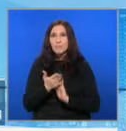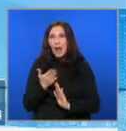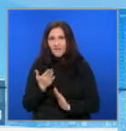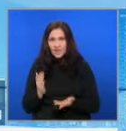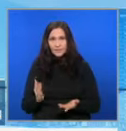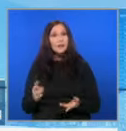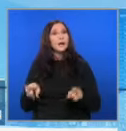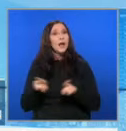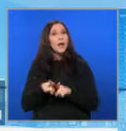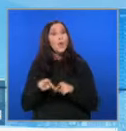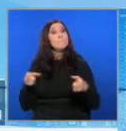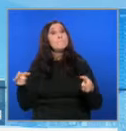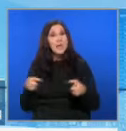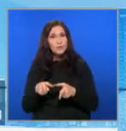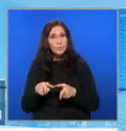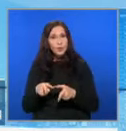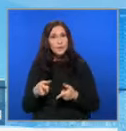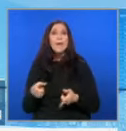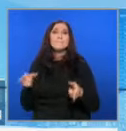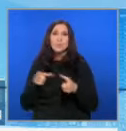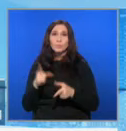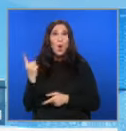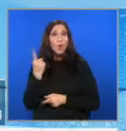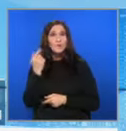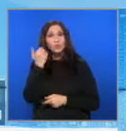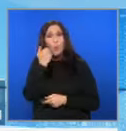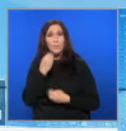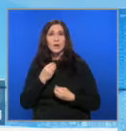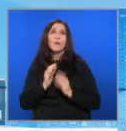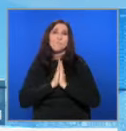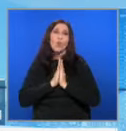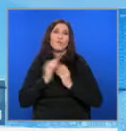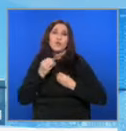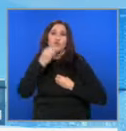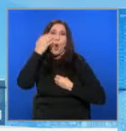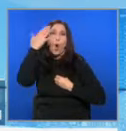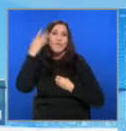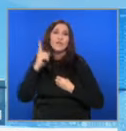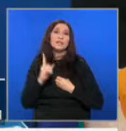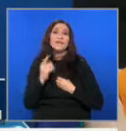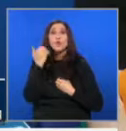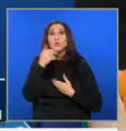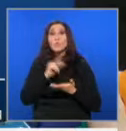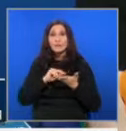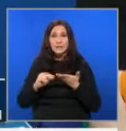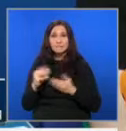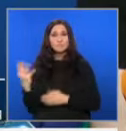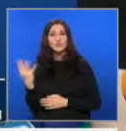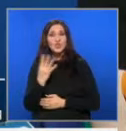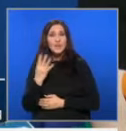като митрополити. Значи митрополита, освен добър духовник, молитвеник, той трябва да бъде добър администратор.